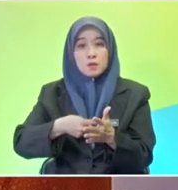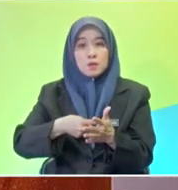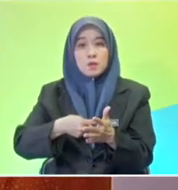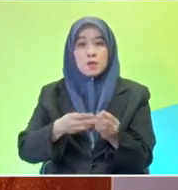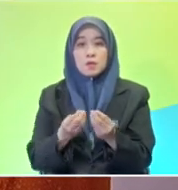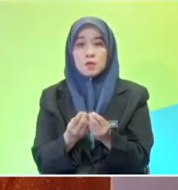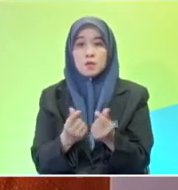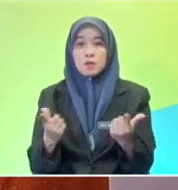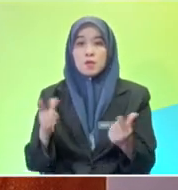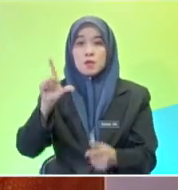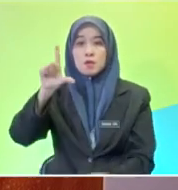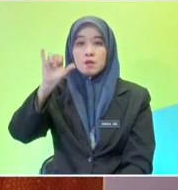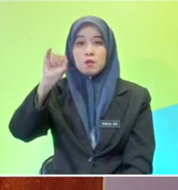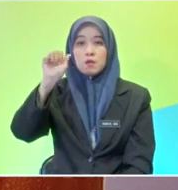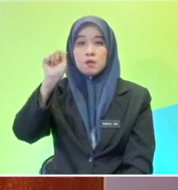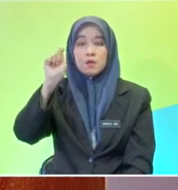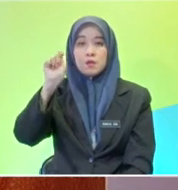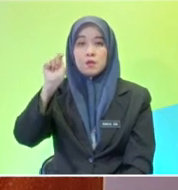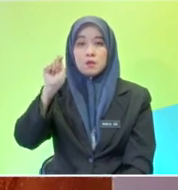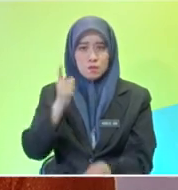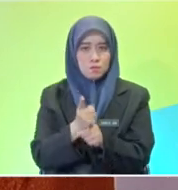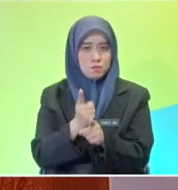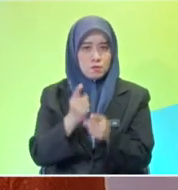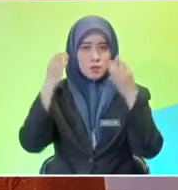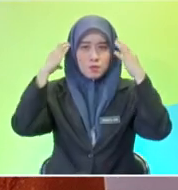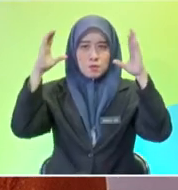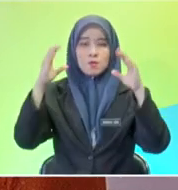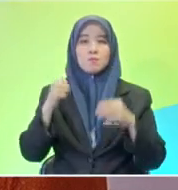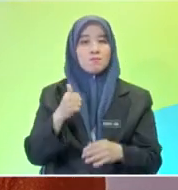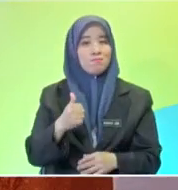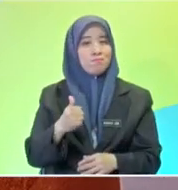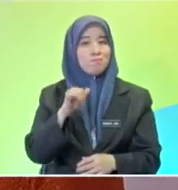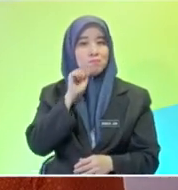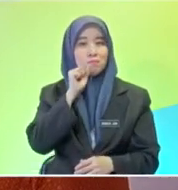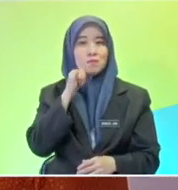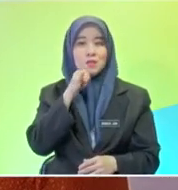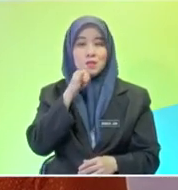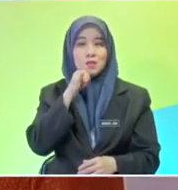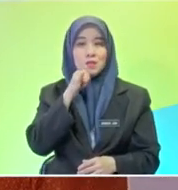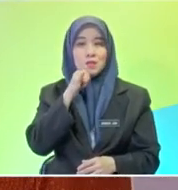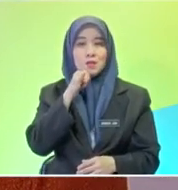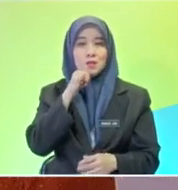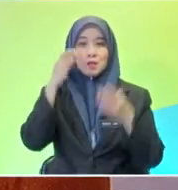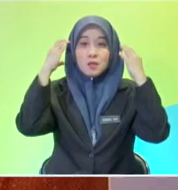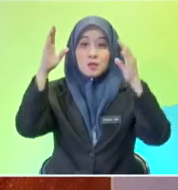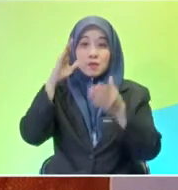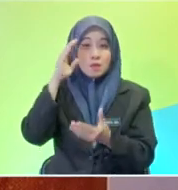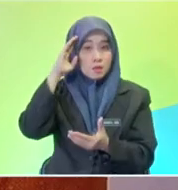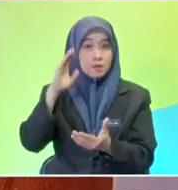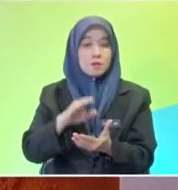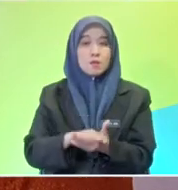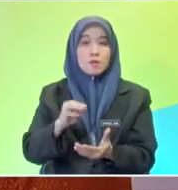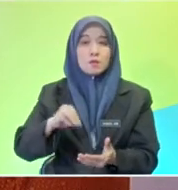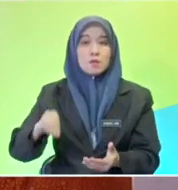liat. Ah, betul ke cikgu? Baguslah, Fika. Saya percaya murid-murid pun pasti